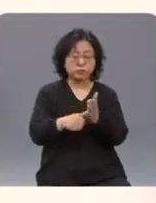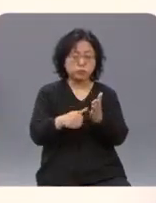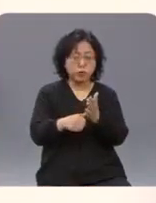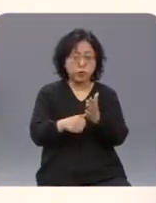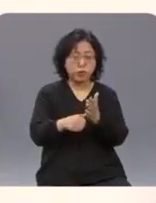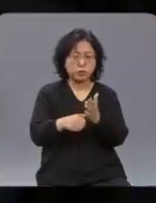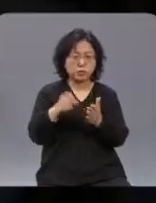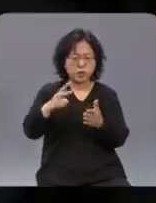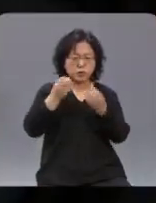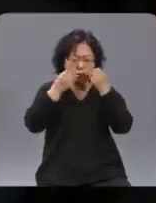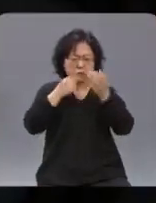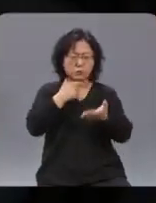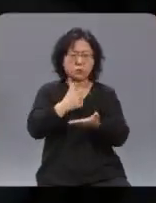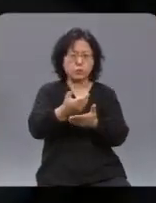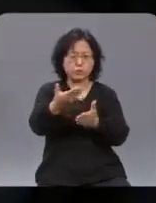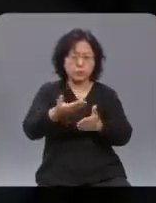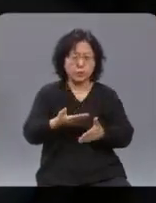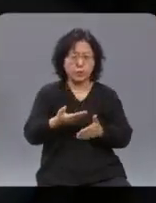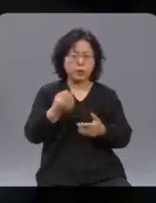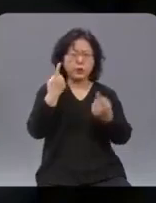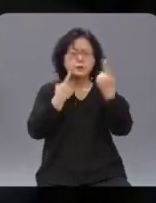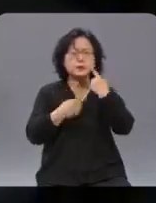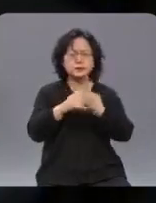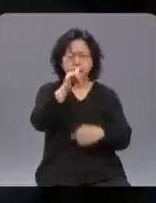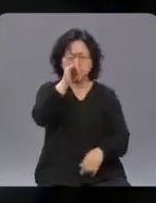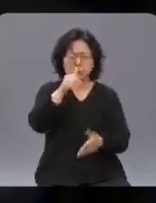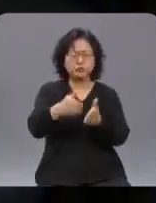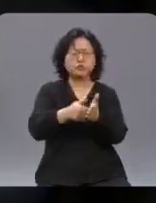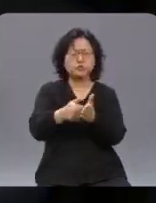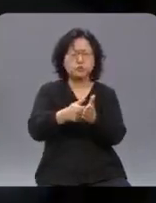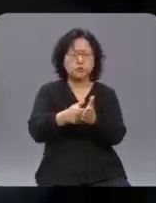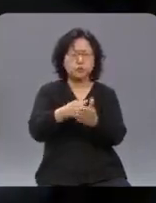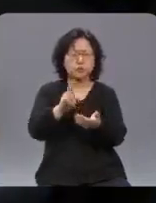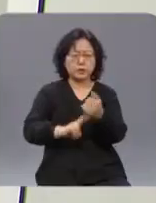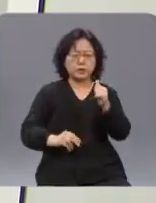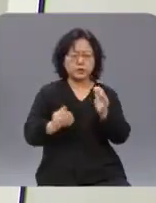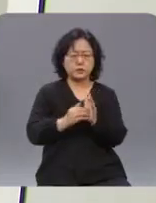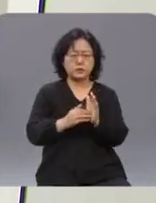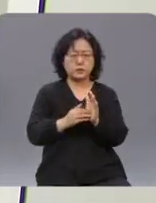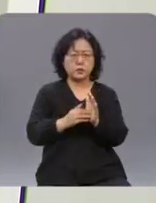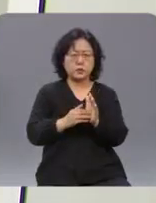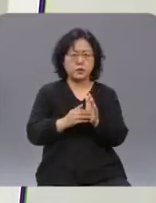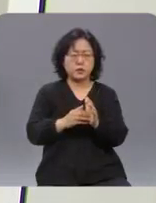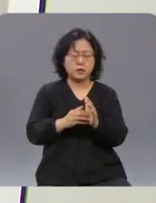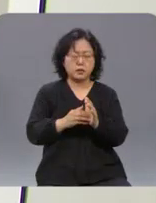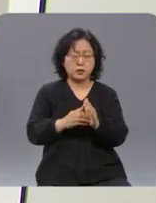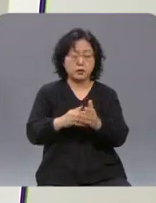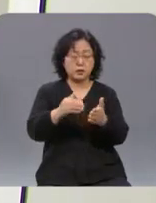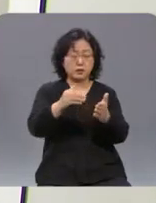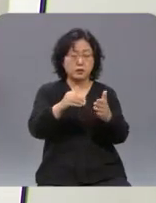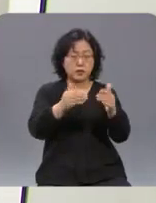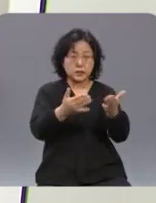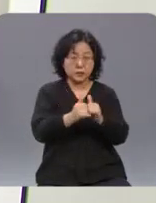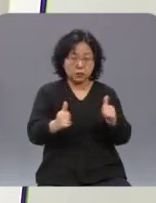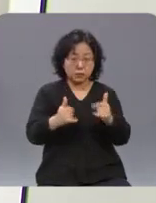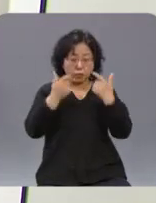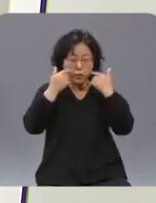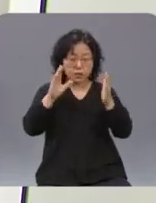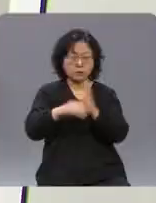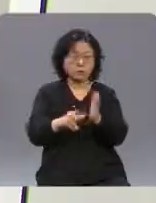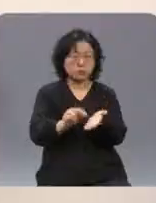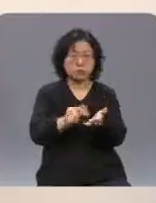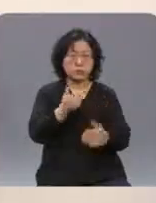않고 판매했을뿐 아니라 흠집난 중고품을 판매했다고 주장하고 있습니다 매장에서 점원과 확인했을 때는 문제가